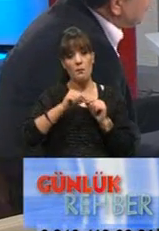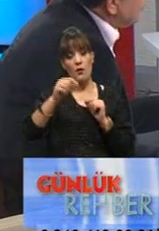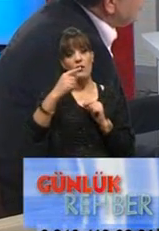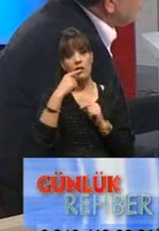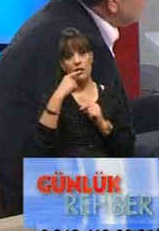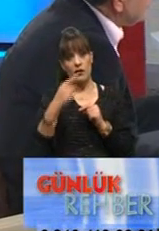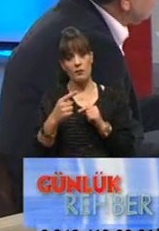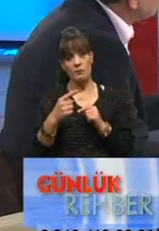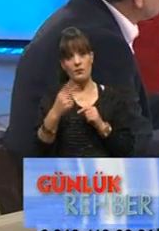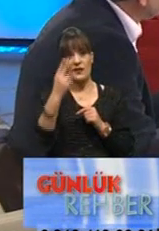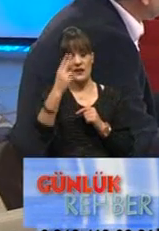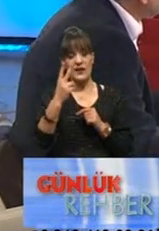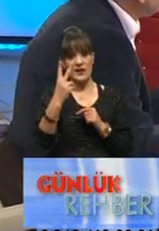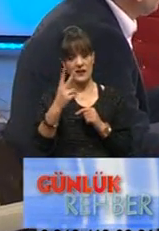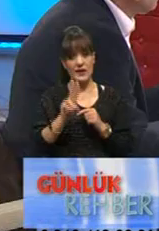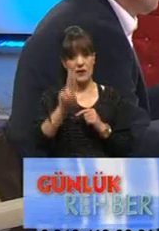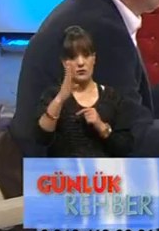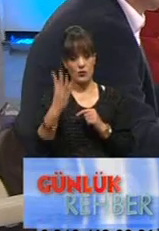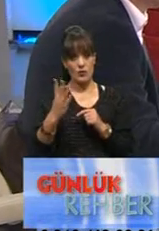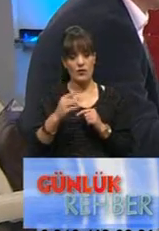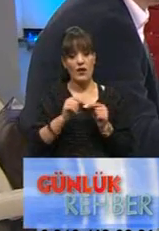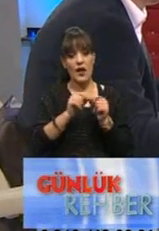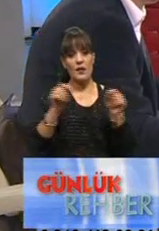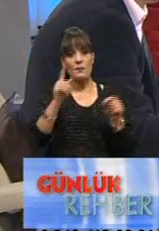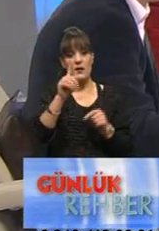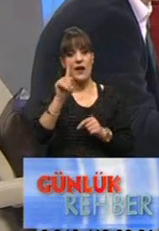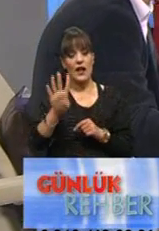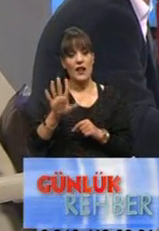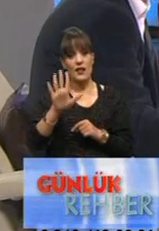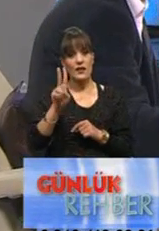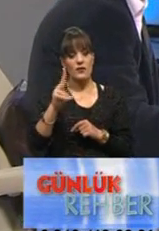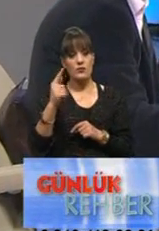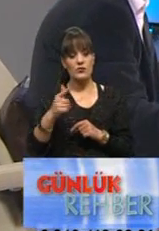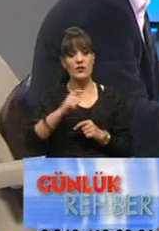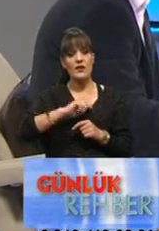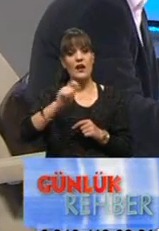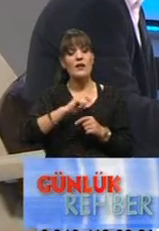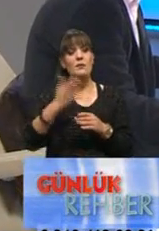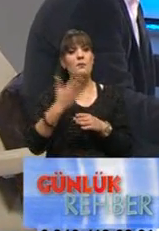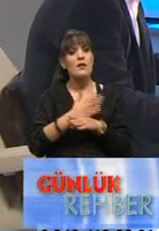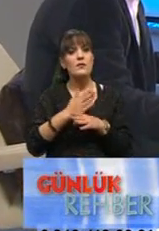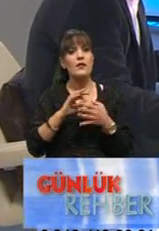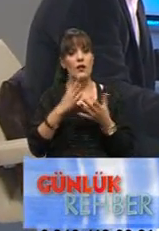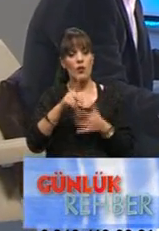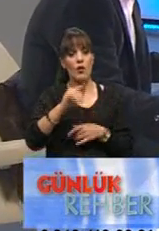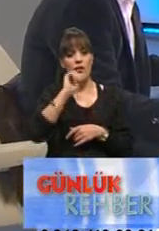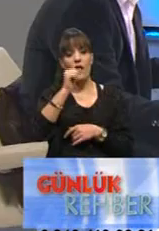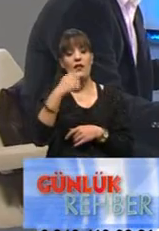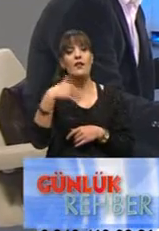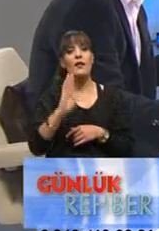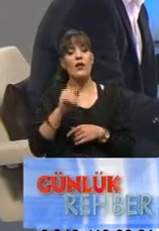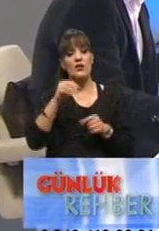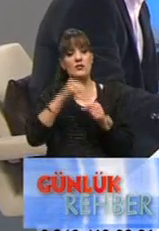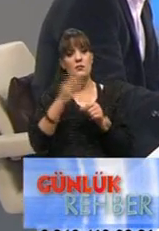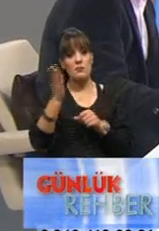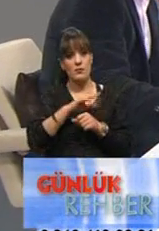diyelim 2.74, en 1.52,5. Raketin malzemesi nedir? O sadece tahta değil, öyle değil mi? İçinde